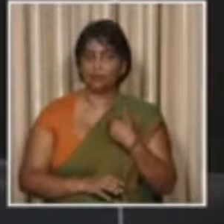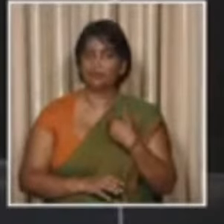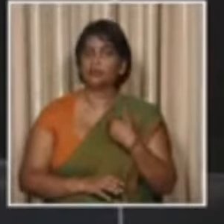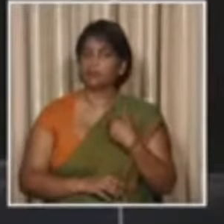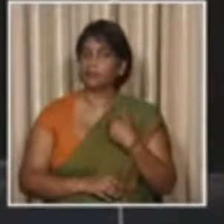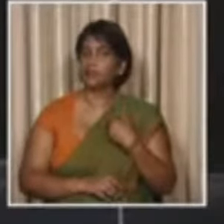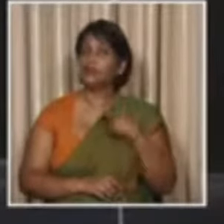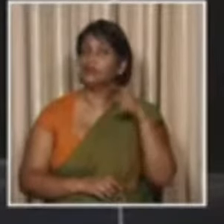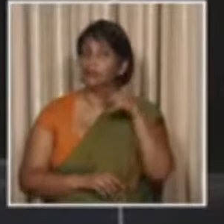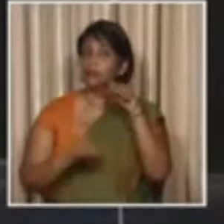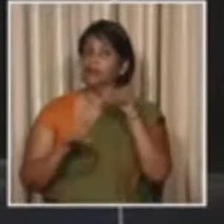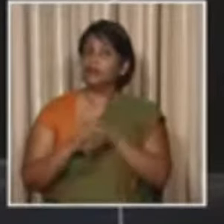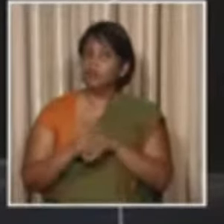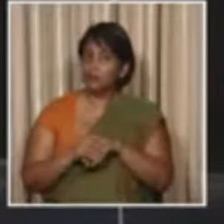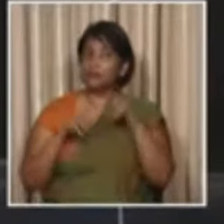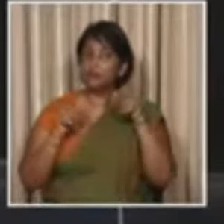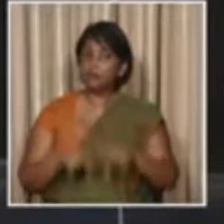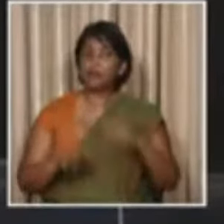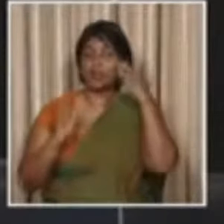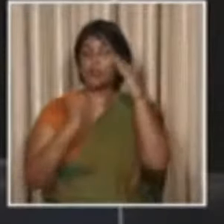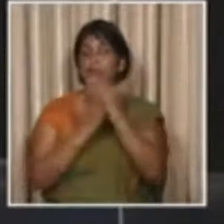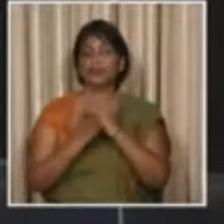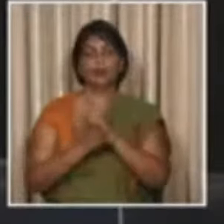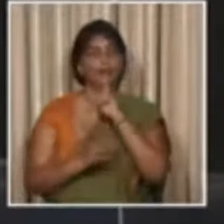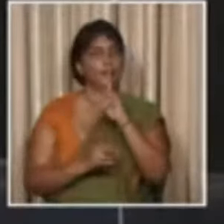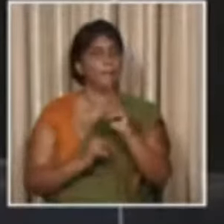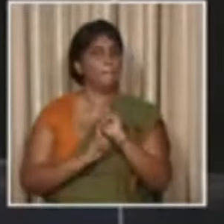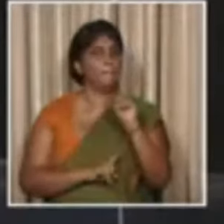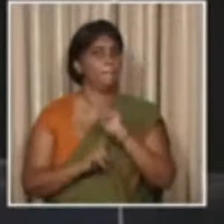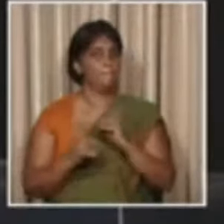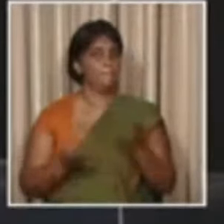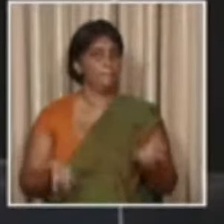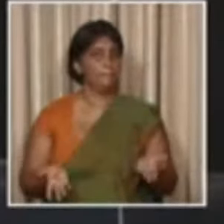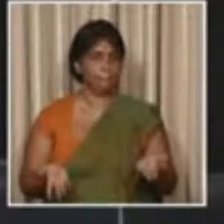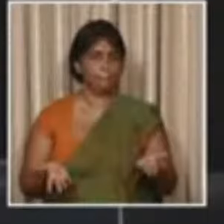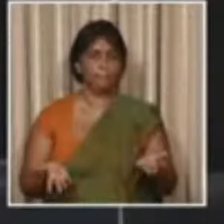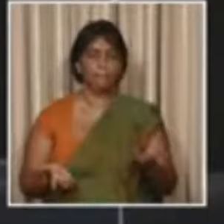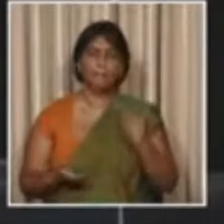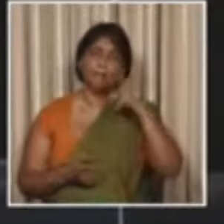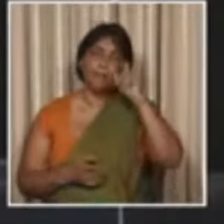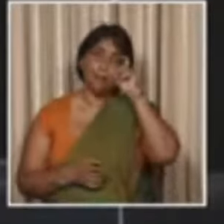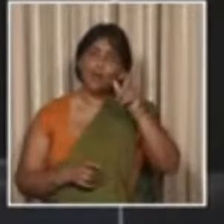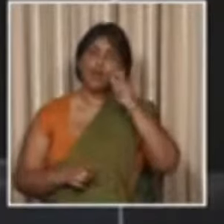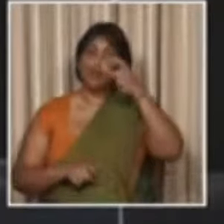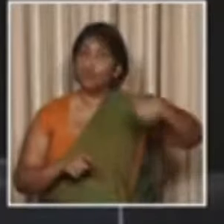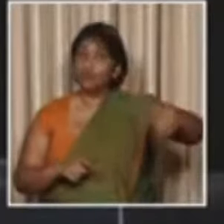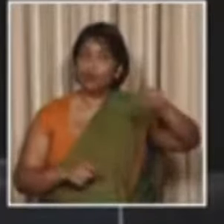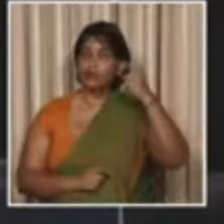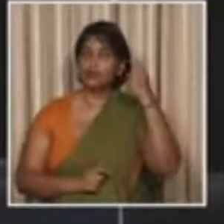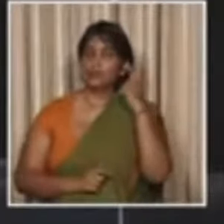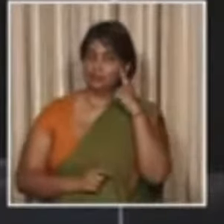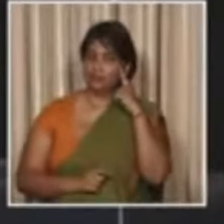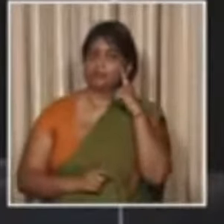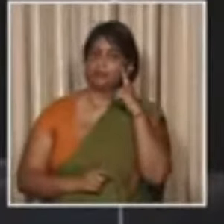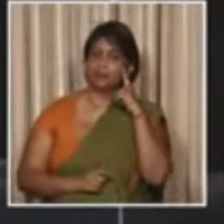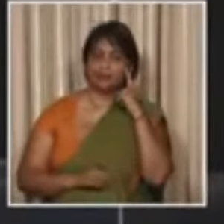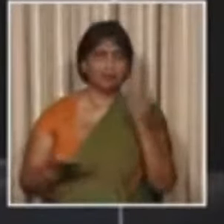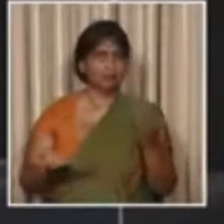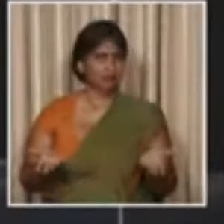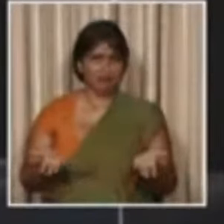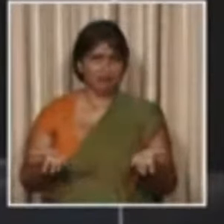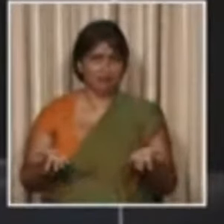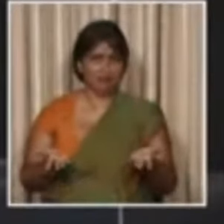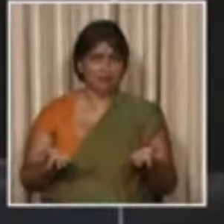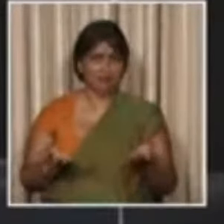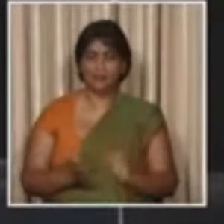දැන් එතකොට ඒකේ වින්න අය තමයි නේද කරුණ ඉදිරිපත් කරන්නේ පාර්ලිමේන්තුවේ මේක බලාගෙන ඉන්න ජනතාව තීන්දුව කරයි මොකද්ද මේක කියන්නේ